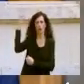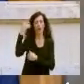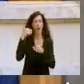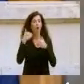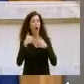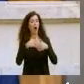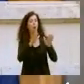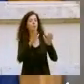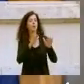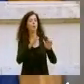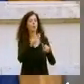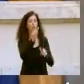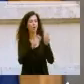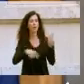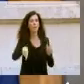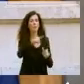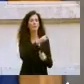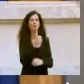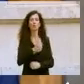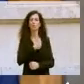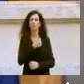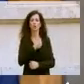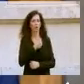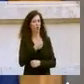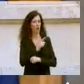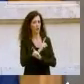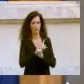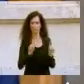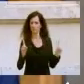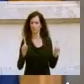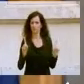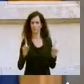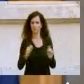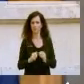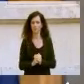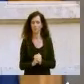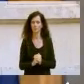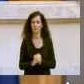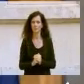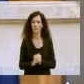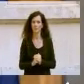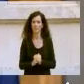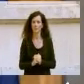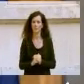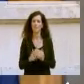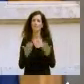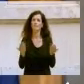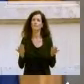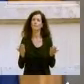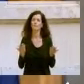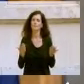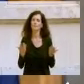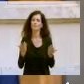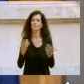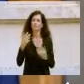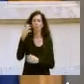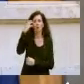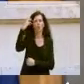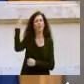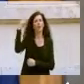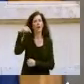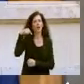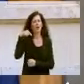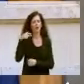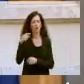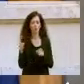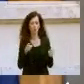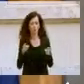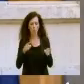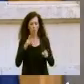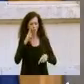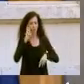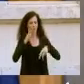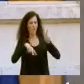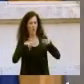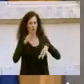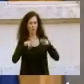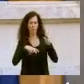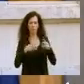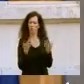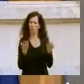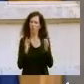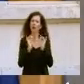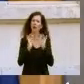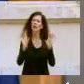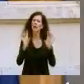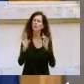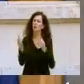nessuno indietro a quando facciamo valutazione ovviamente c'è libertà di critica io